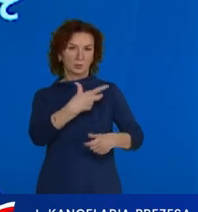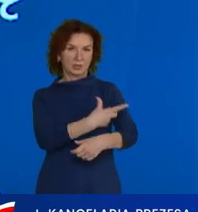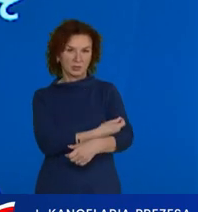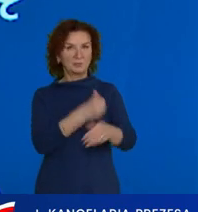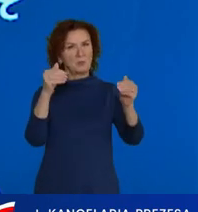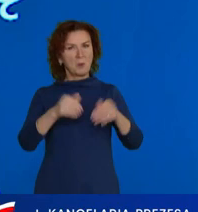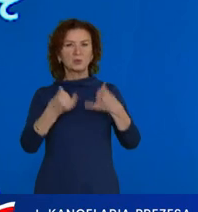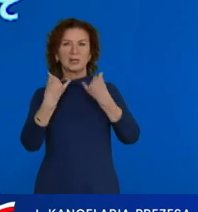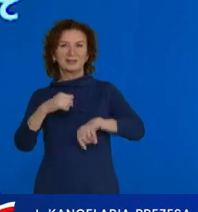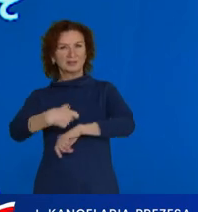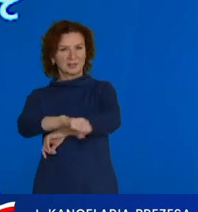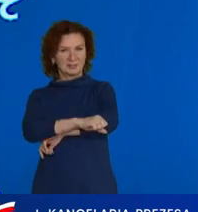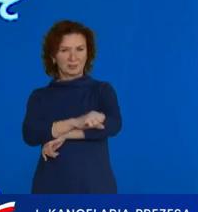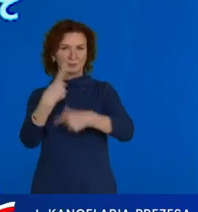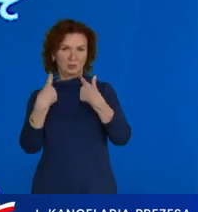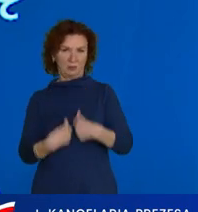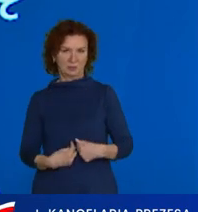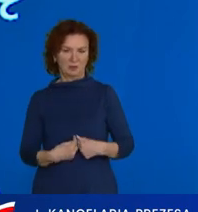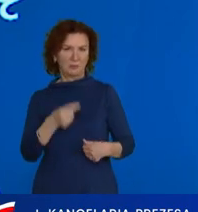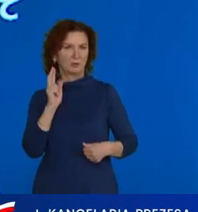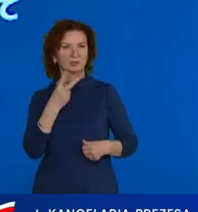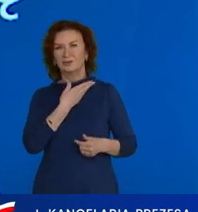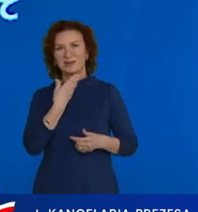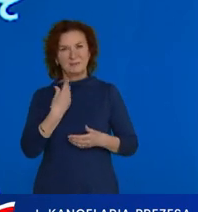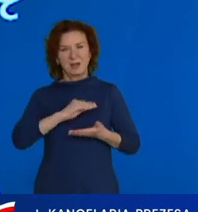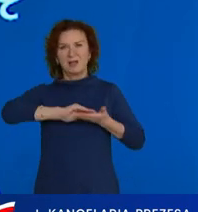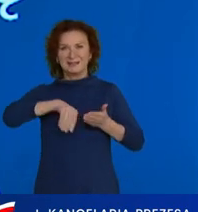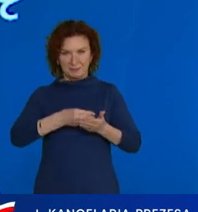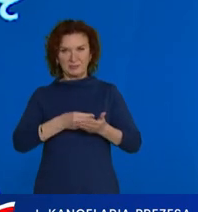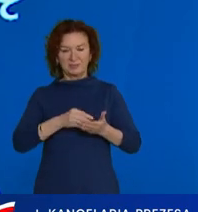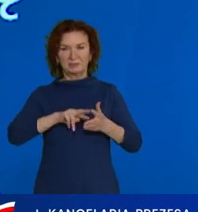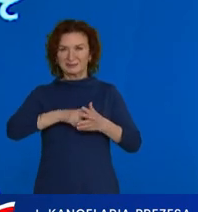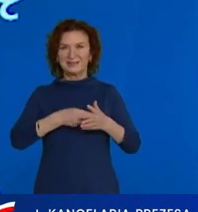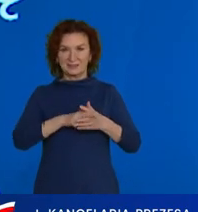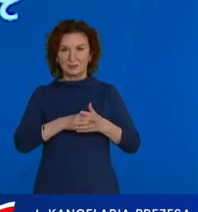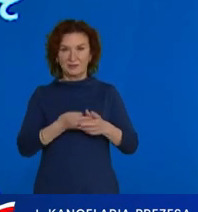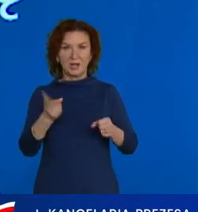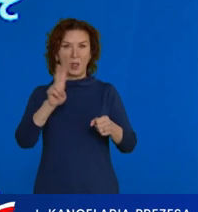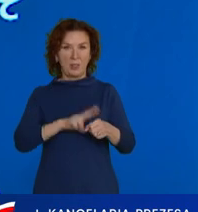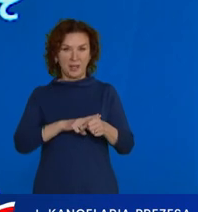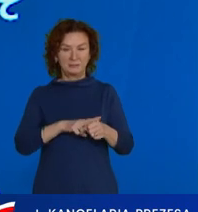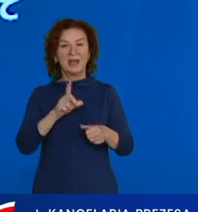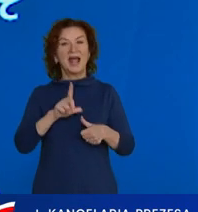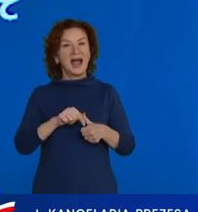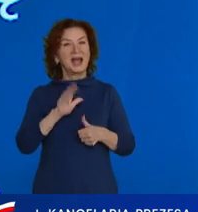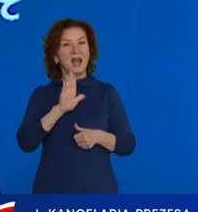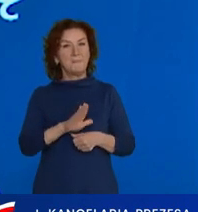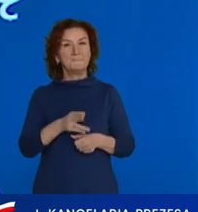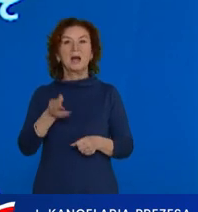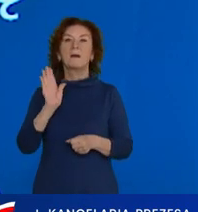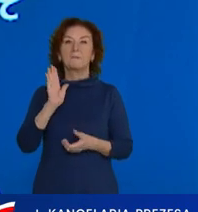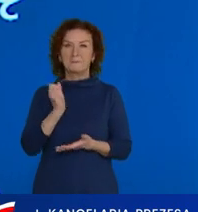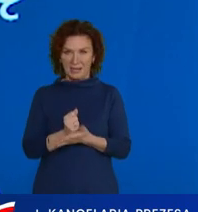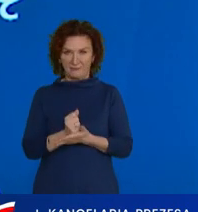pacjenta, który nie jest zapisany na termin, ale jest już uprawniony, czyli ma wystawione